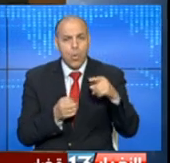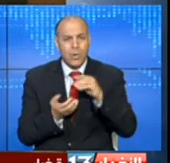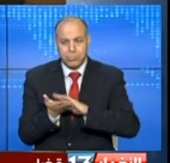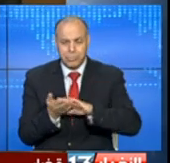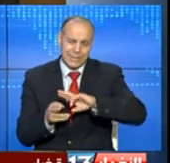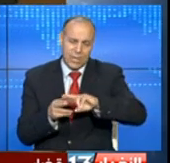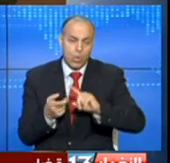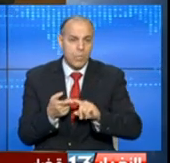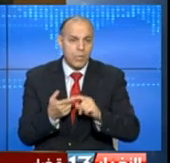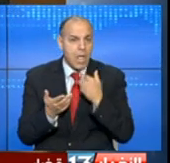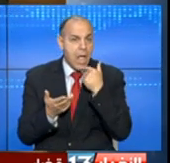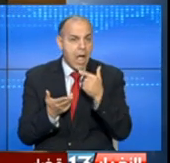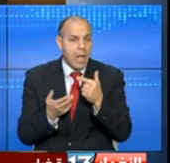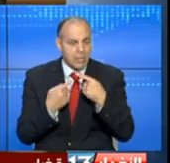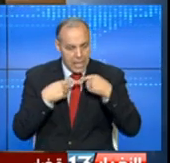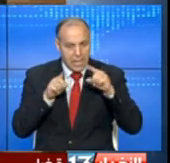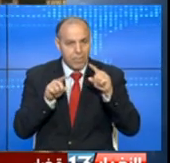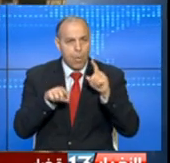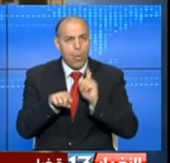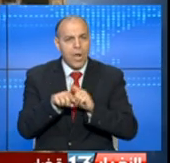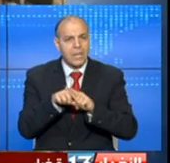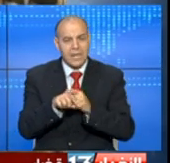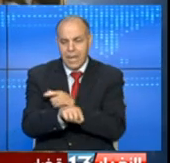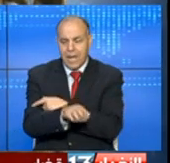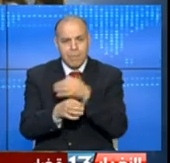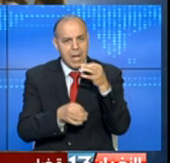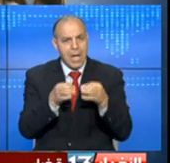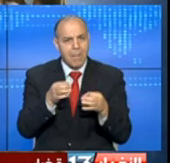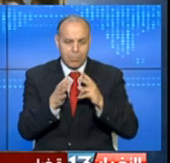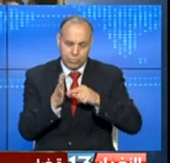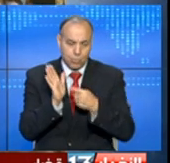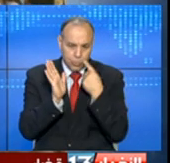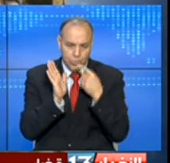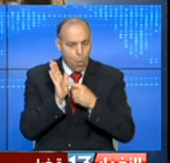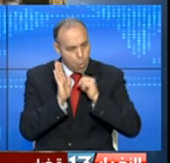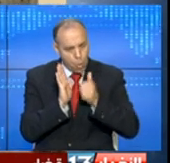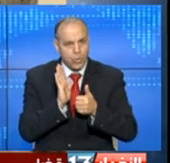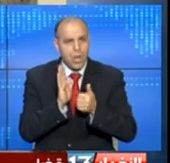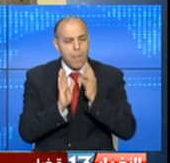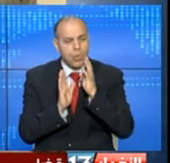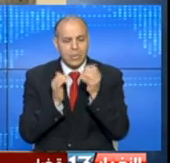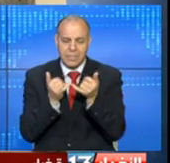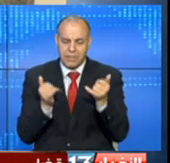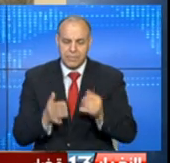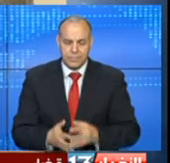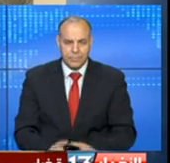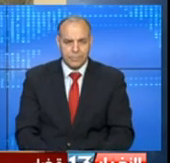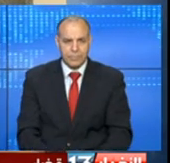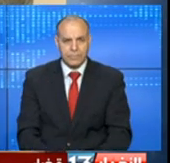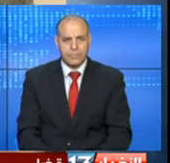التحتيه في حين سيتم الاعلان عن موقف نقابه القضاه من هذا الاتفاق غدا خلال مؤتمر صحفي